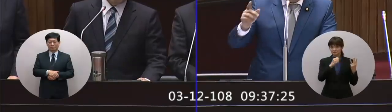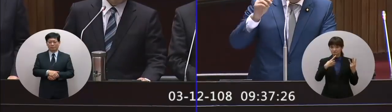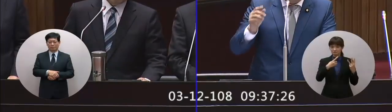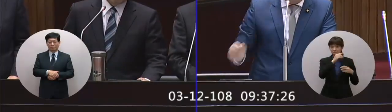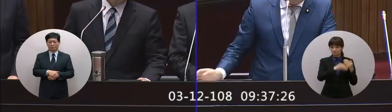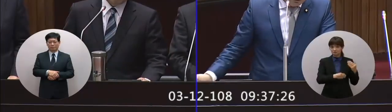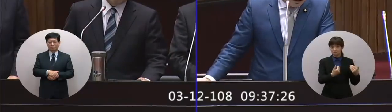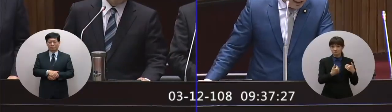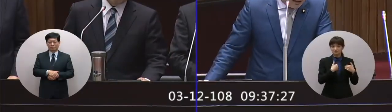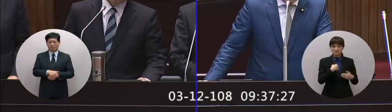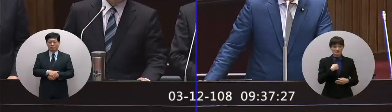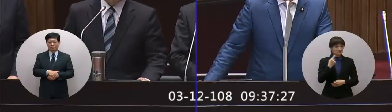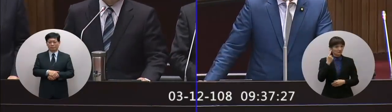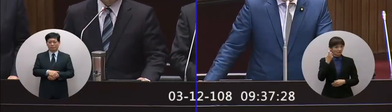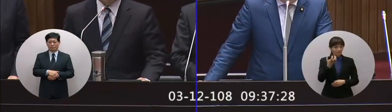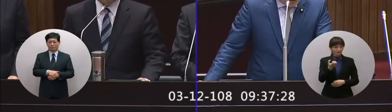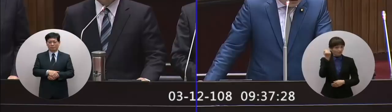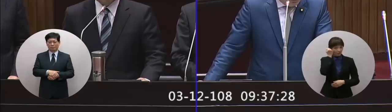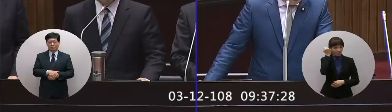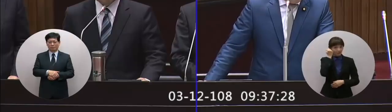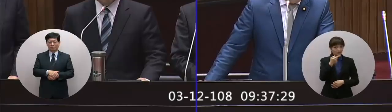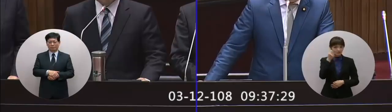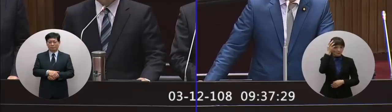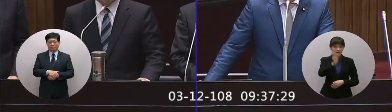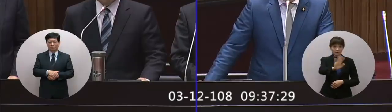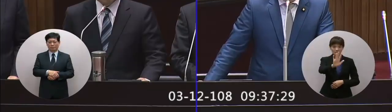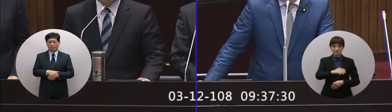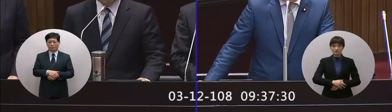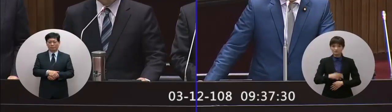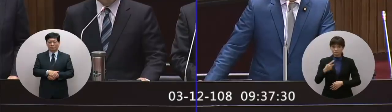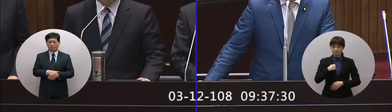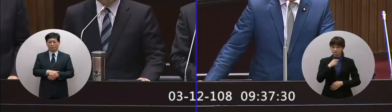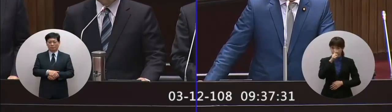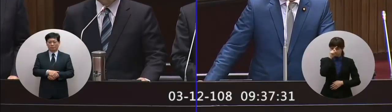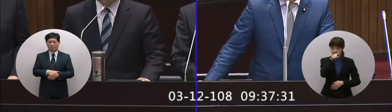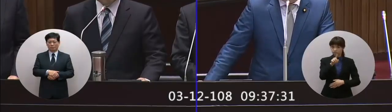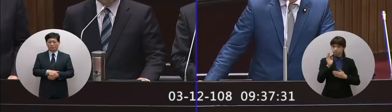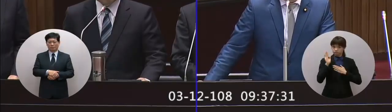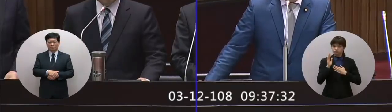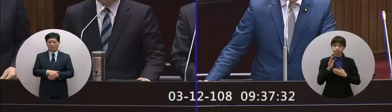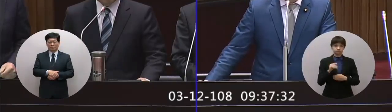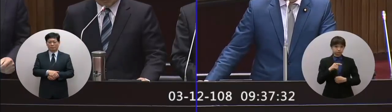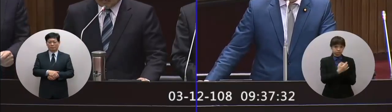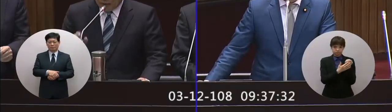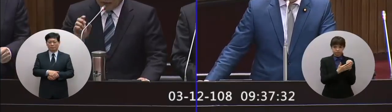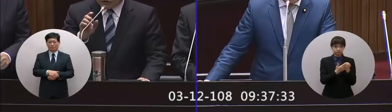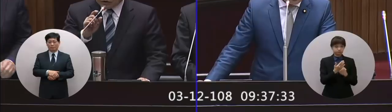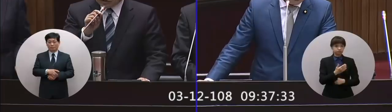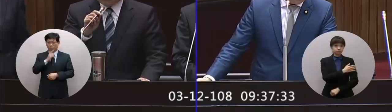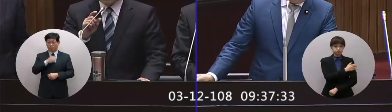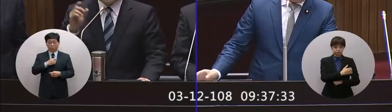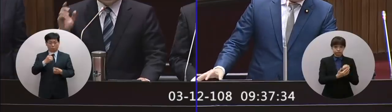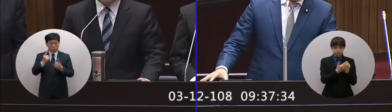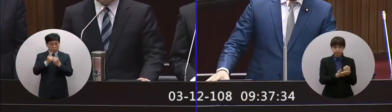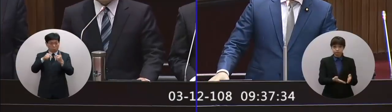我要求政府强力宣示，并且执行保护智慧财产权， 这点你可不可以同意？ 每一